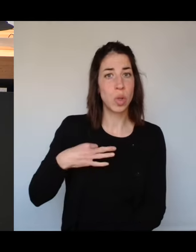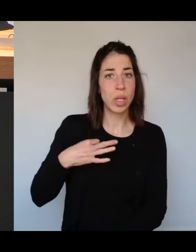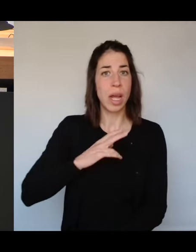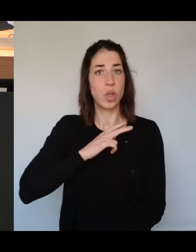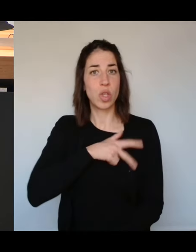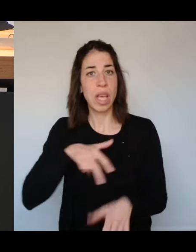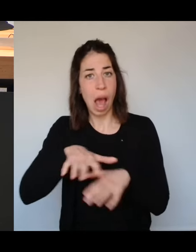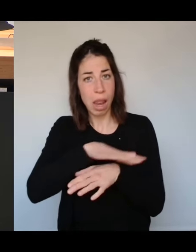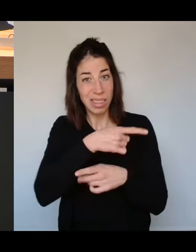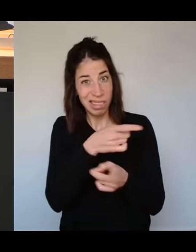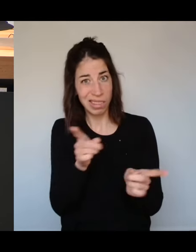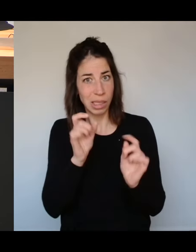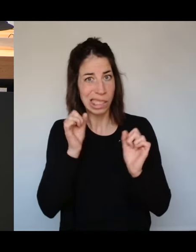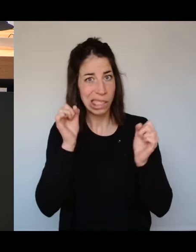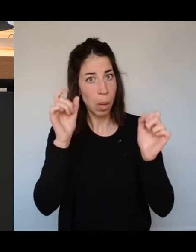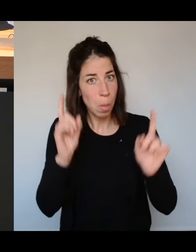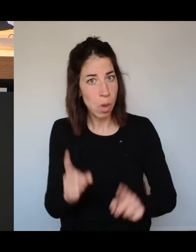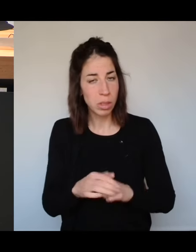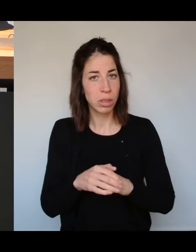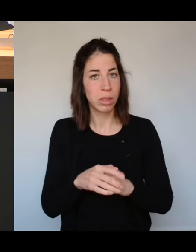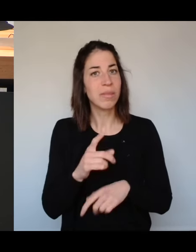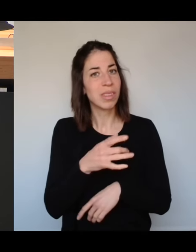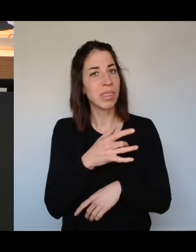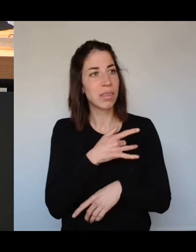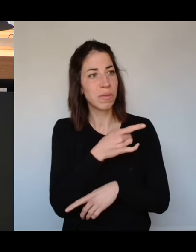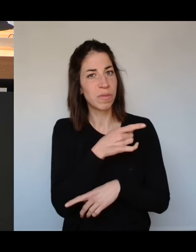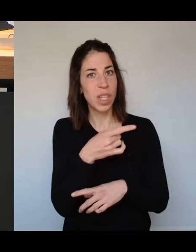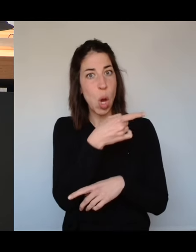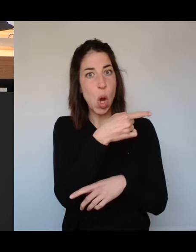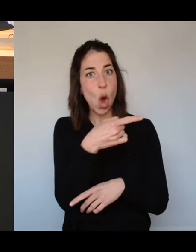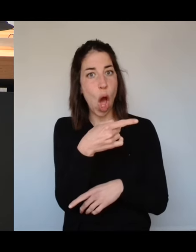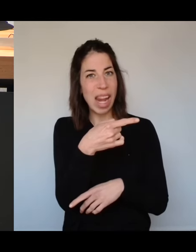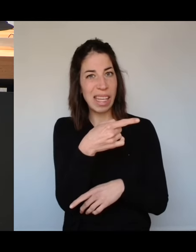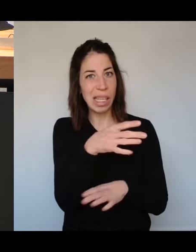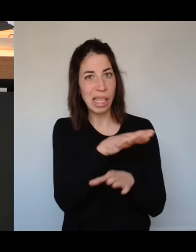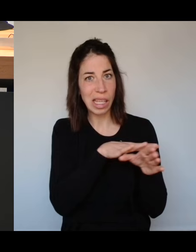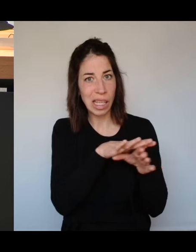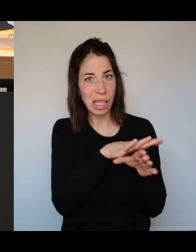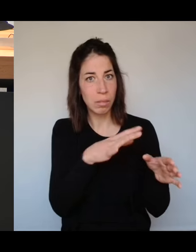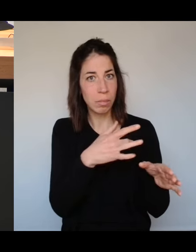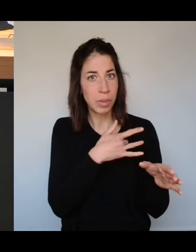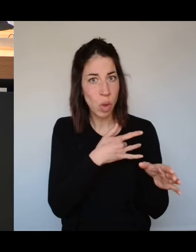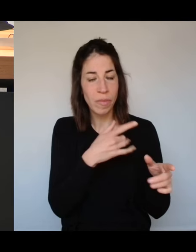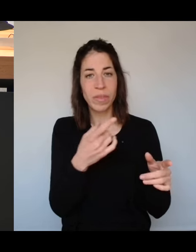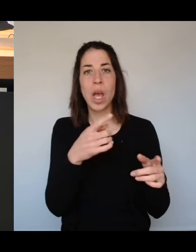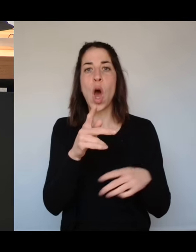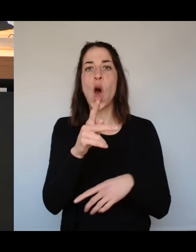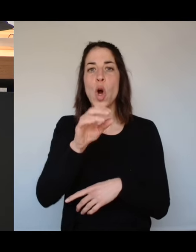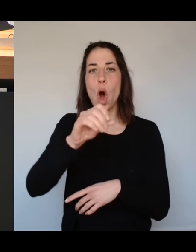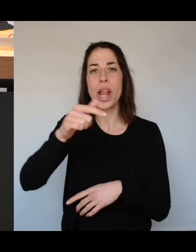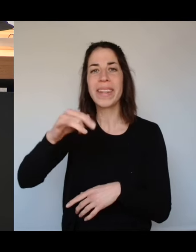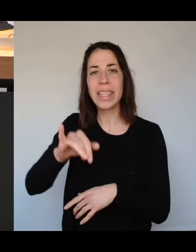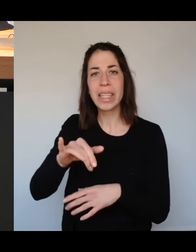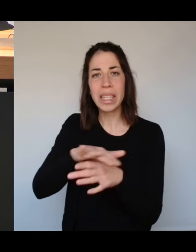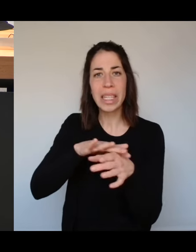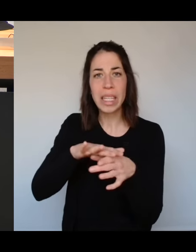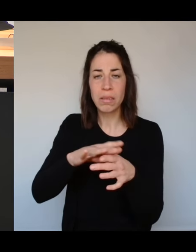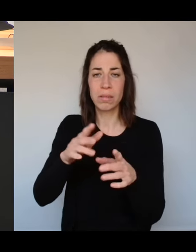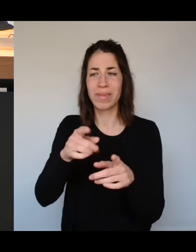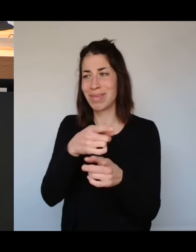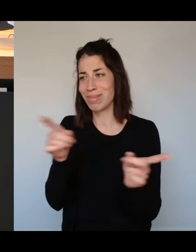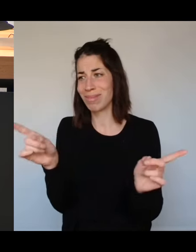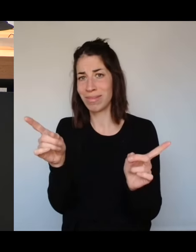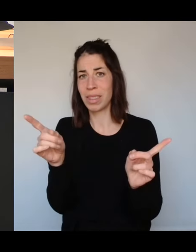wie dem Görli, aber auch dem Leo, dem Kotti und überall in Berlin pragmatisch den Menschen helfen. Ob die